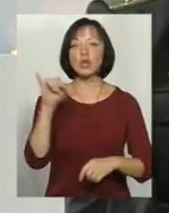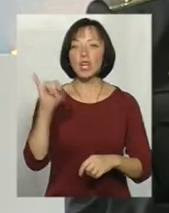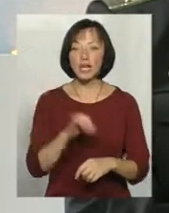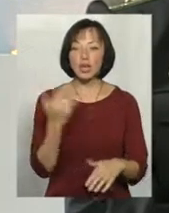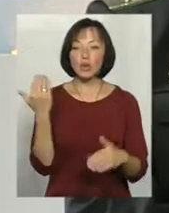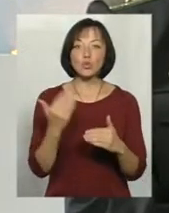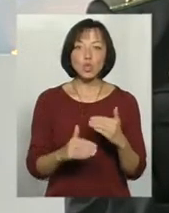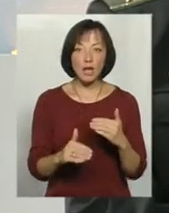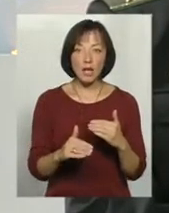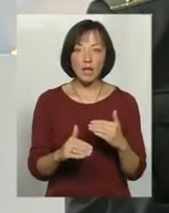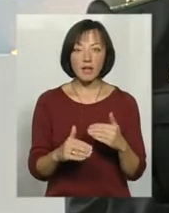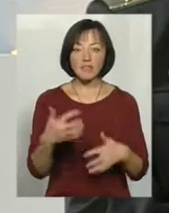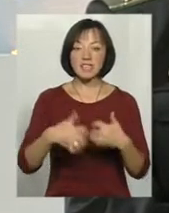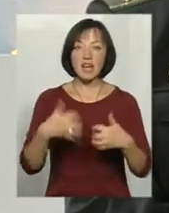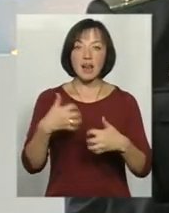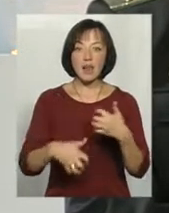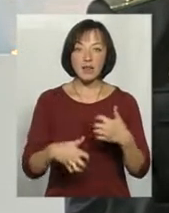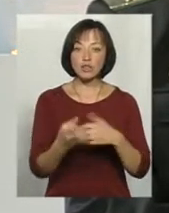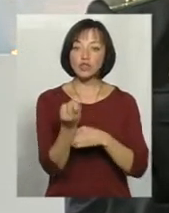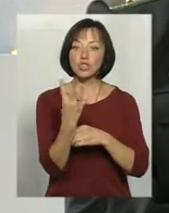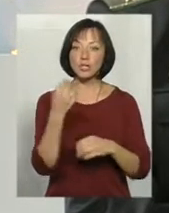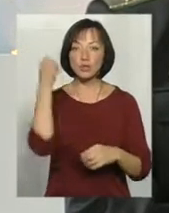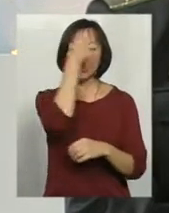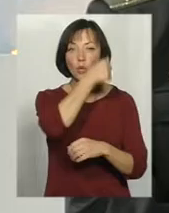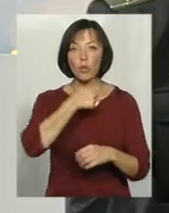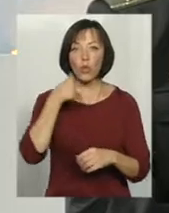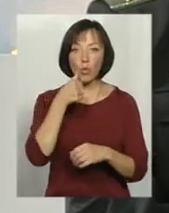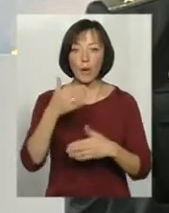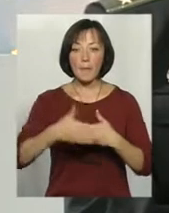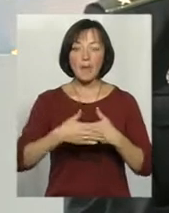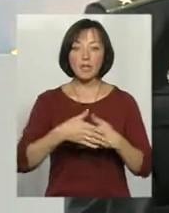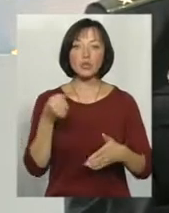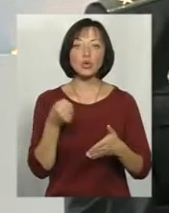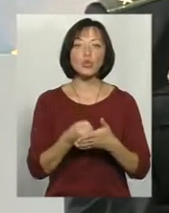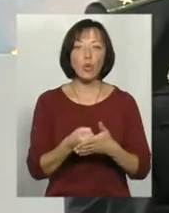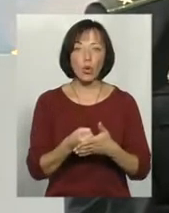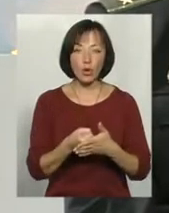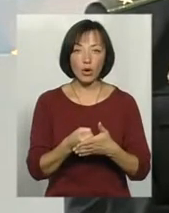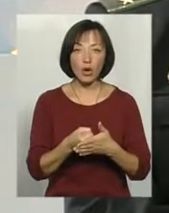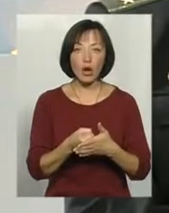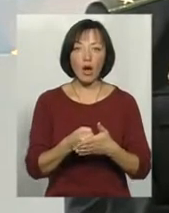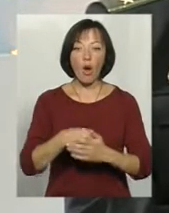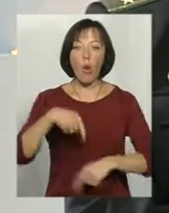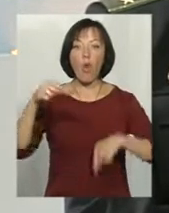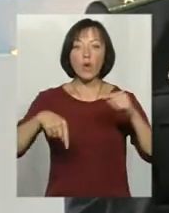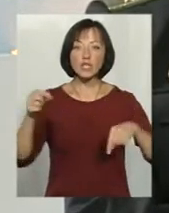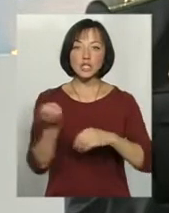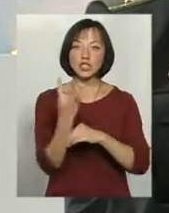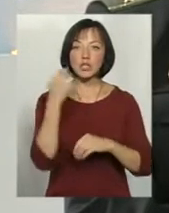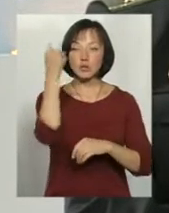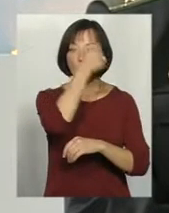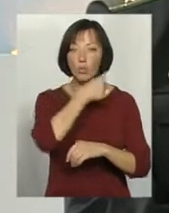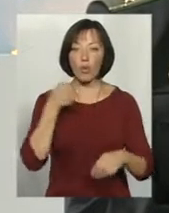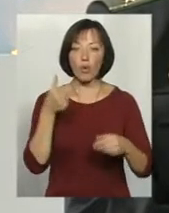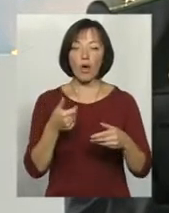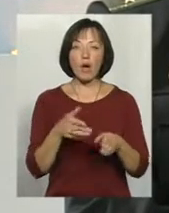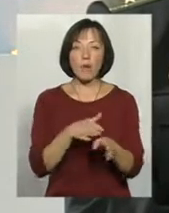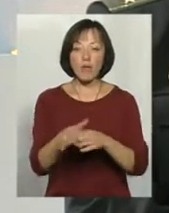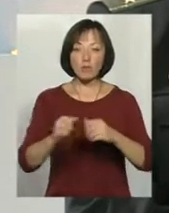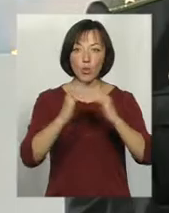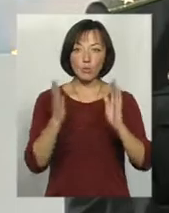вже всередині 2014 року, ближче до осені 2014 року, ми отримали повний